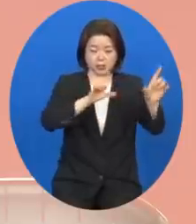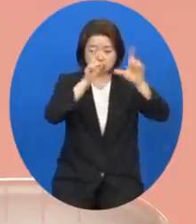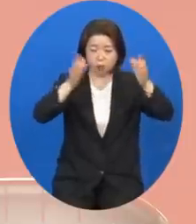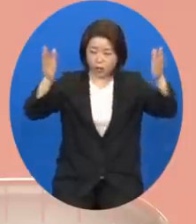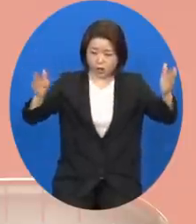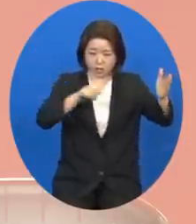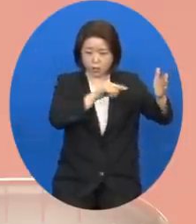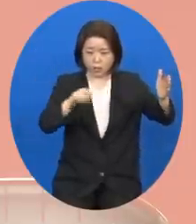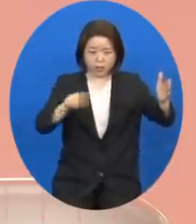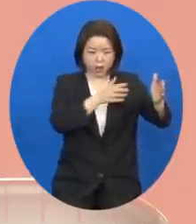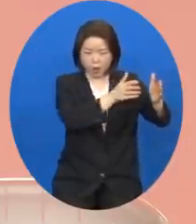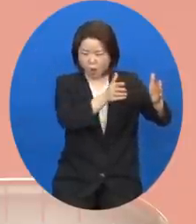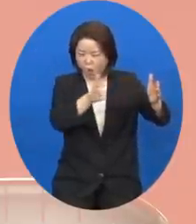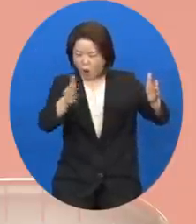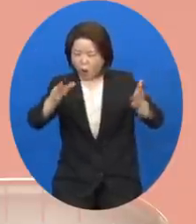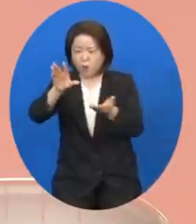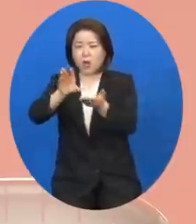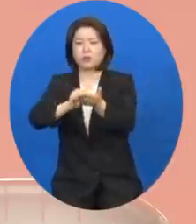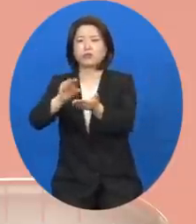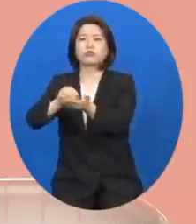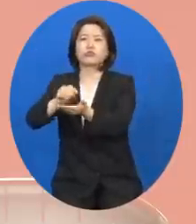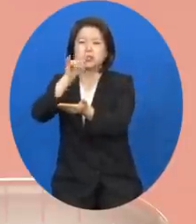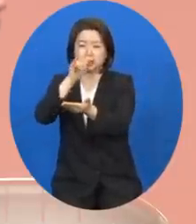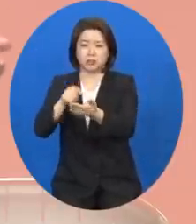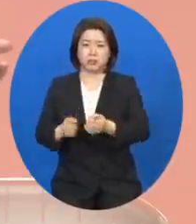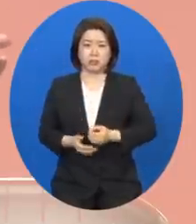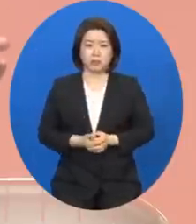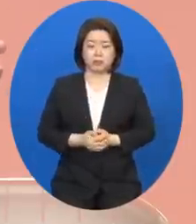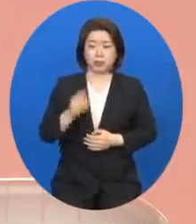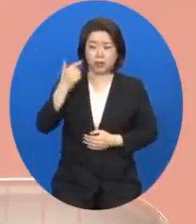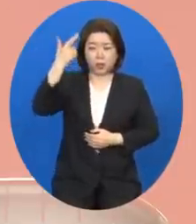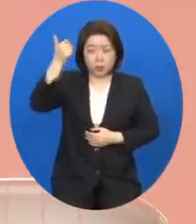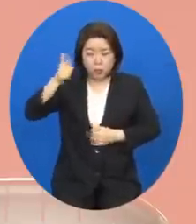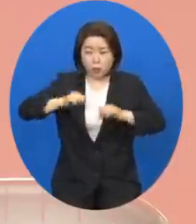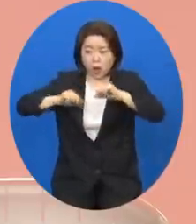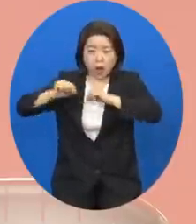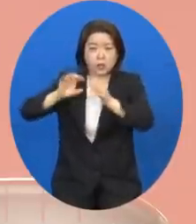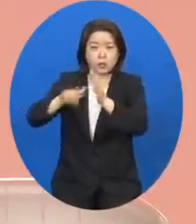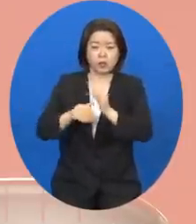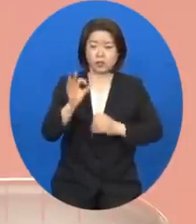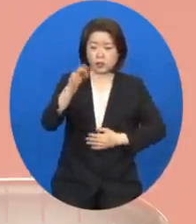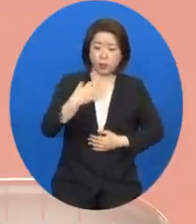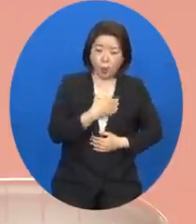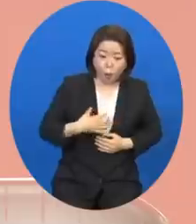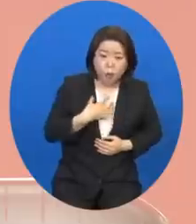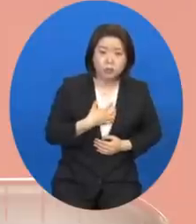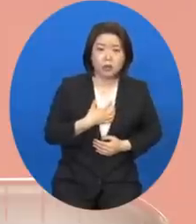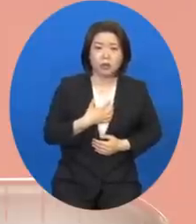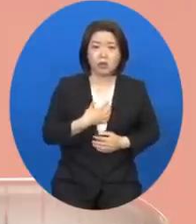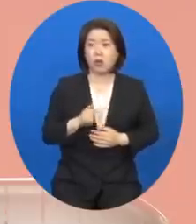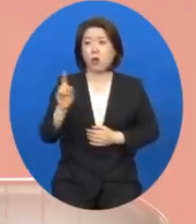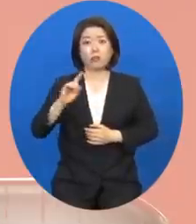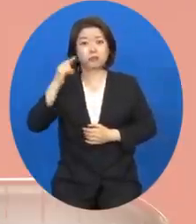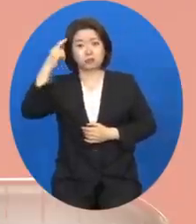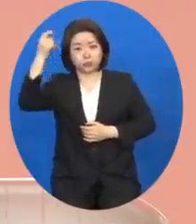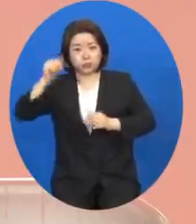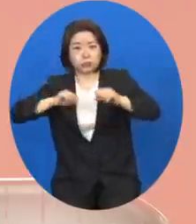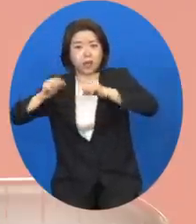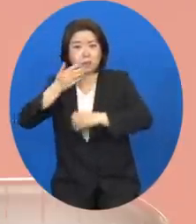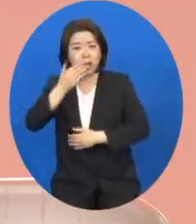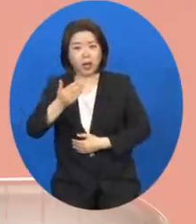사실 과제였습니다. 아, 목사가 목회를 하는데 돈 걱정하고 무슨 목회를 합니까?